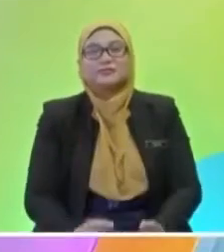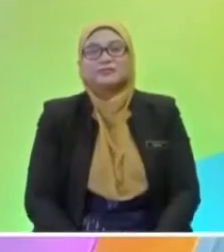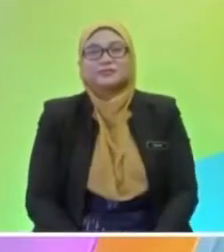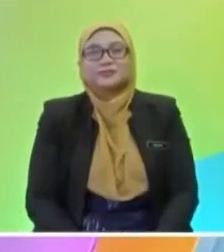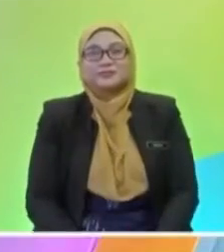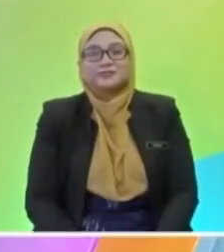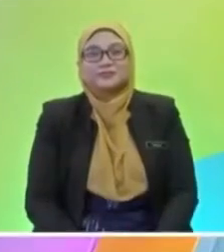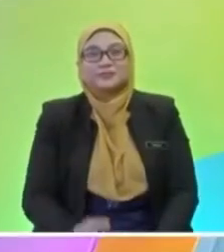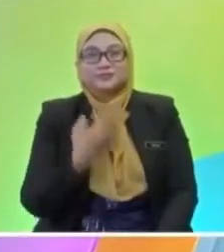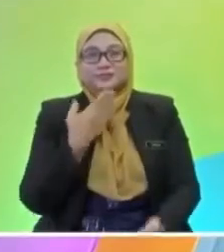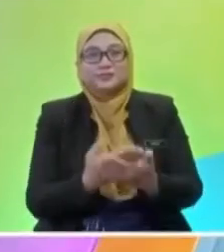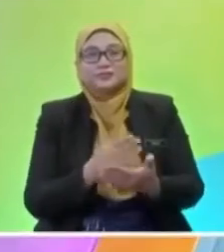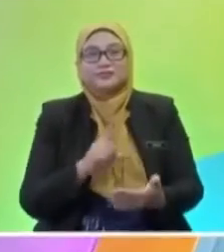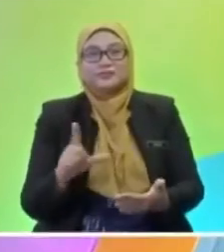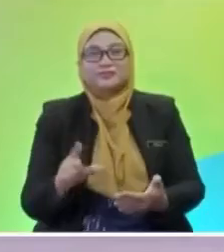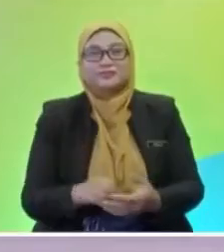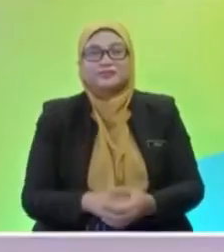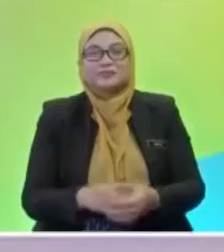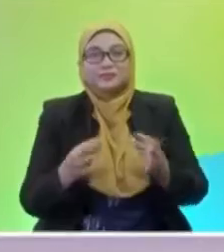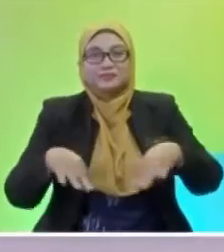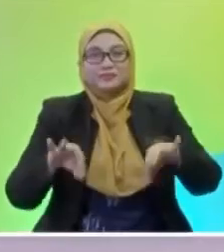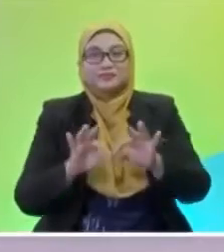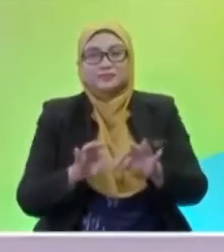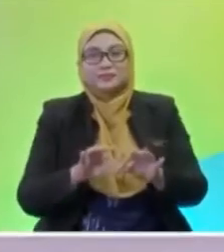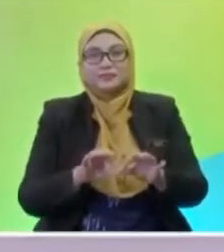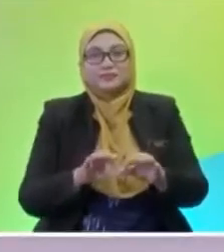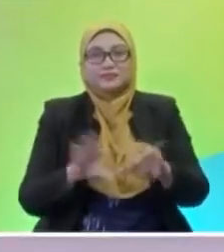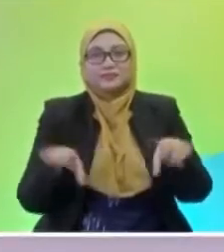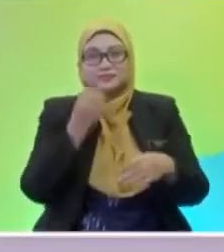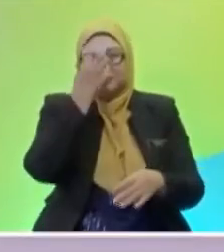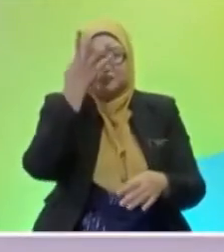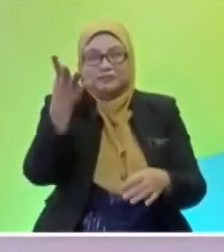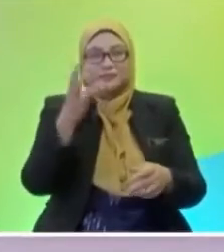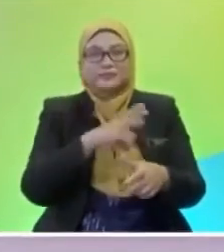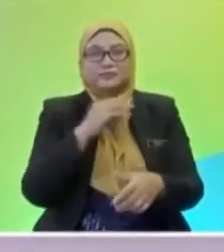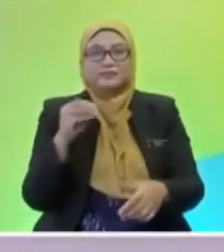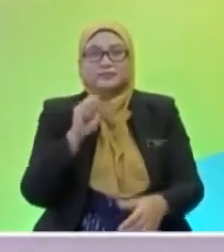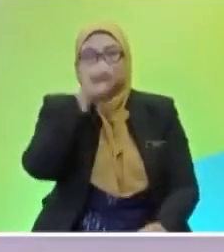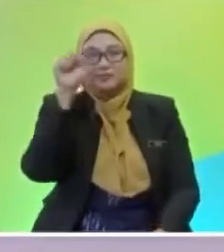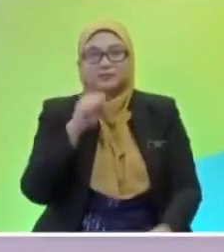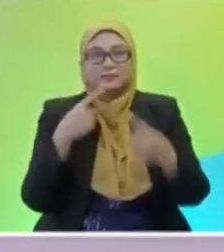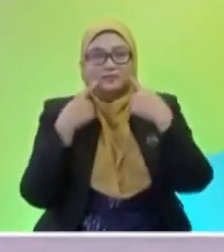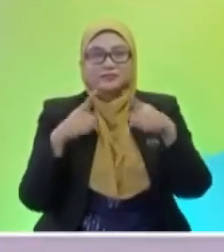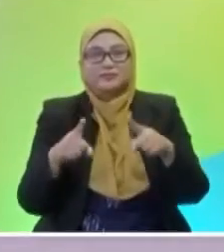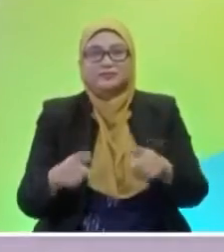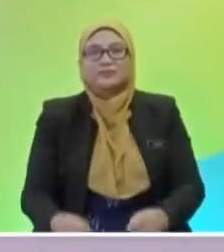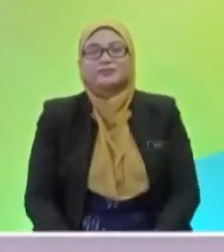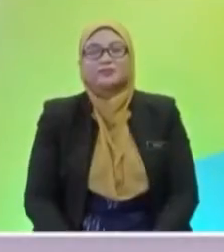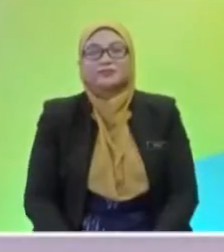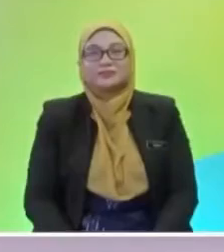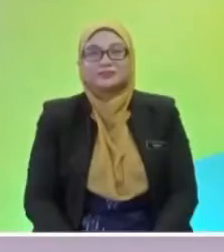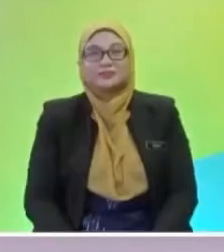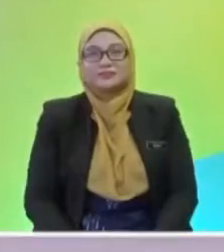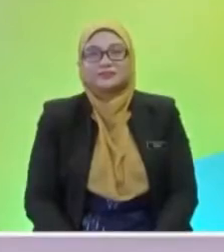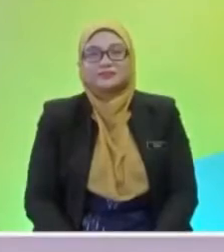cikgu. Pentingnya juga kita membuat pembentangan dan soal jawab. Kalau tak, kita tengok sama saja dengan kawan pun ni, tapi dia tak tahu komponen kat dalam. Ya,